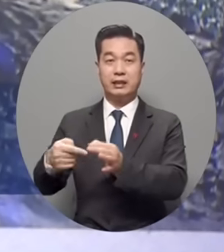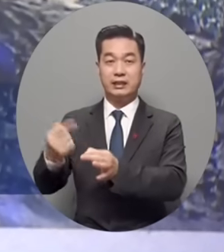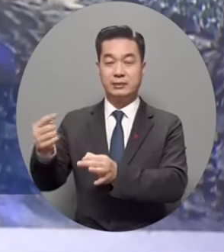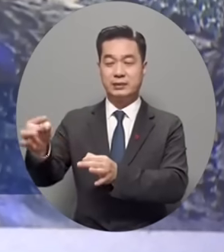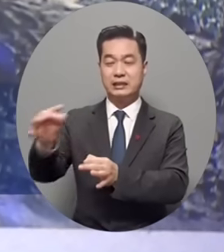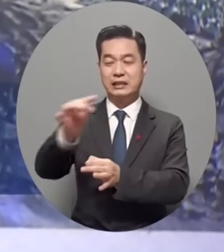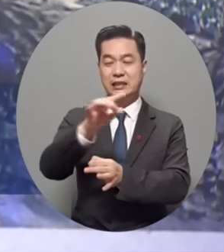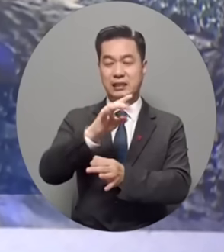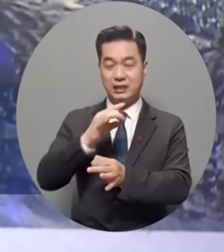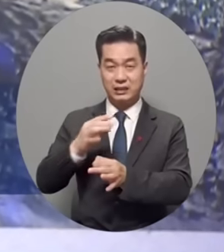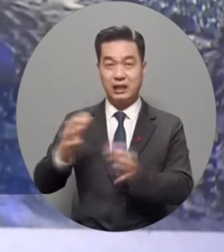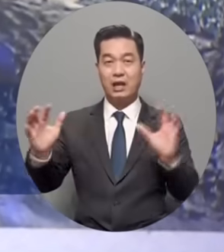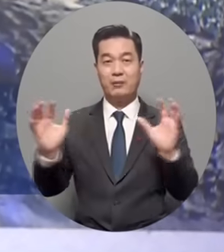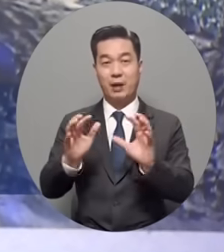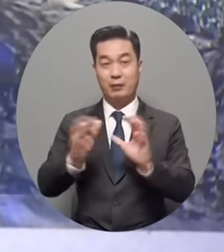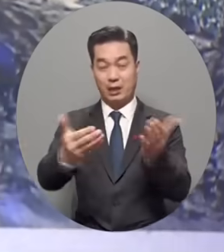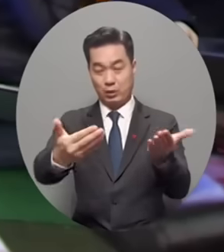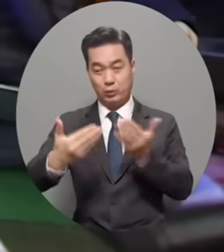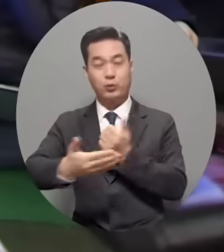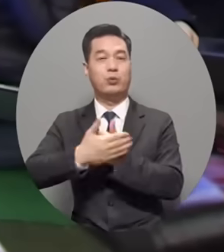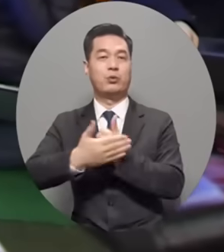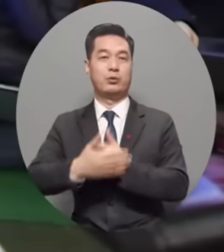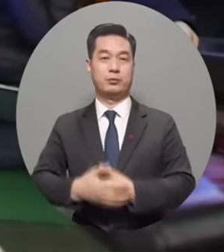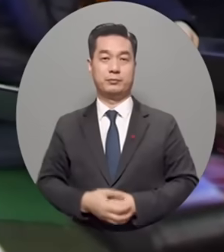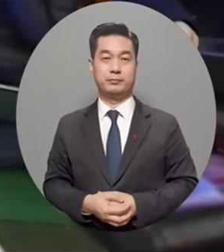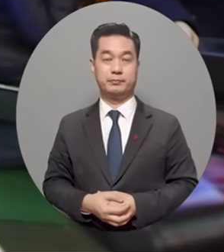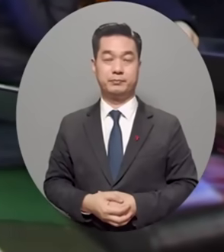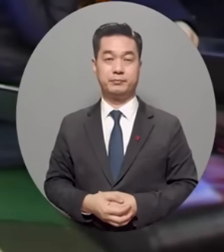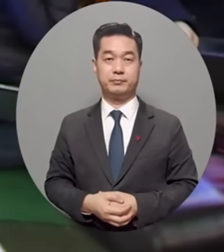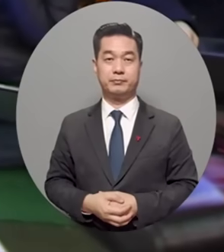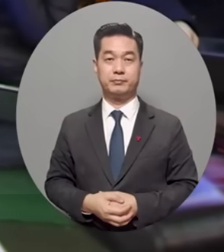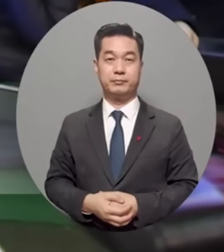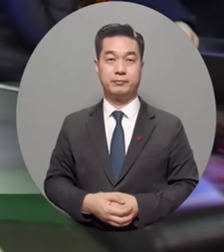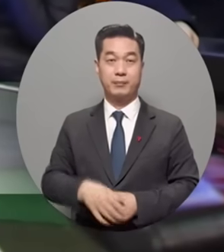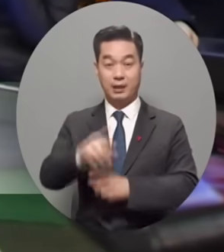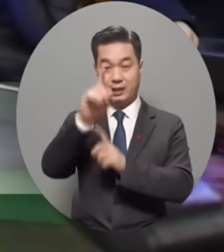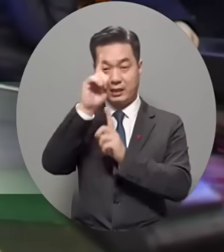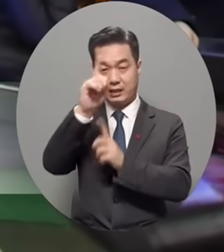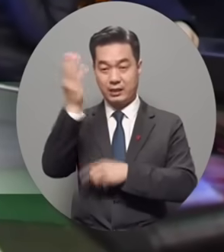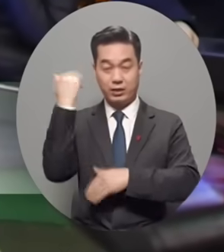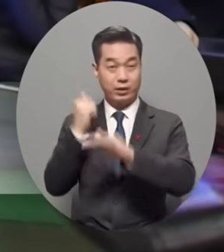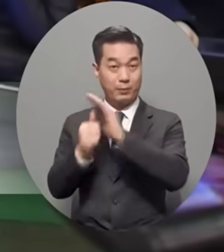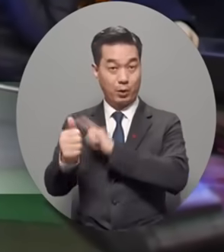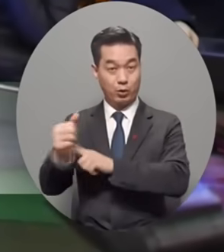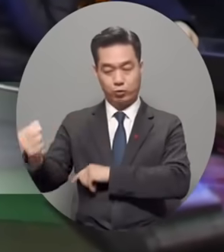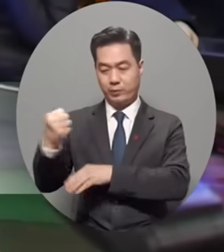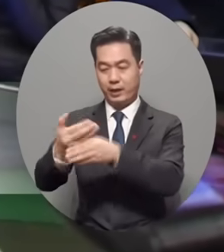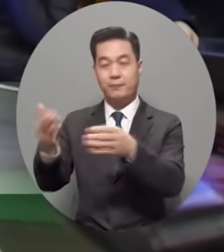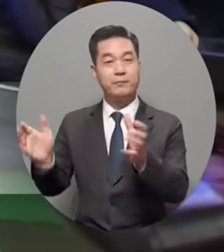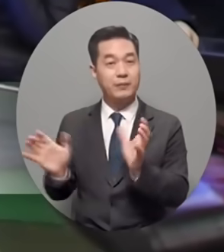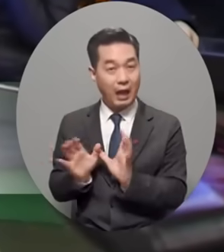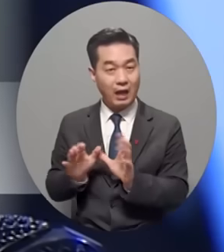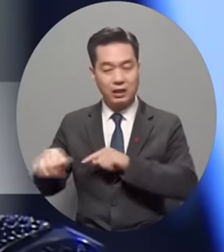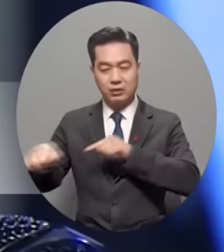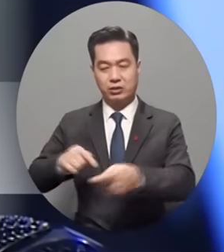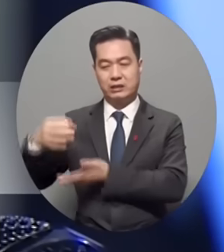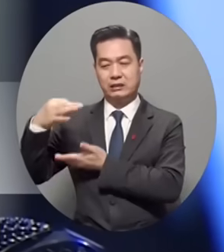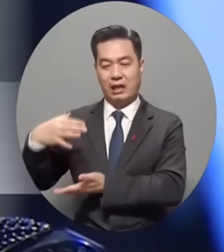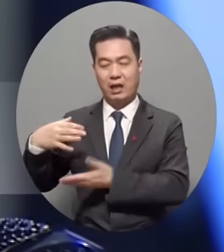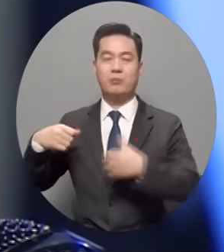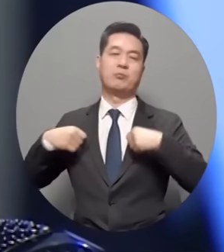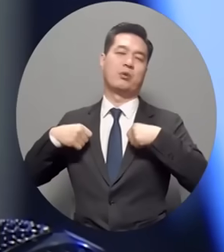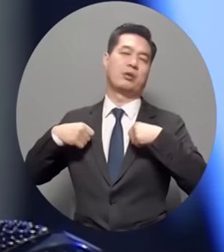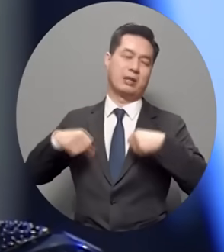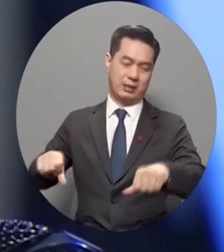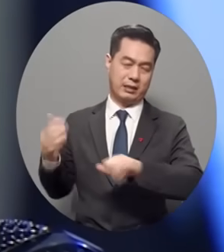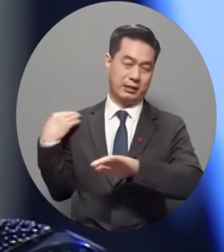한 숟가락씩만 주십시오. 이 전 대표는 국민의힘에 가지고 있던 모든 정치적 자산을 포기하겠다고